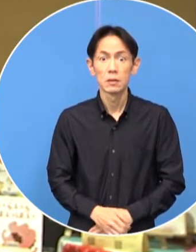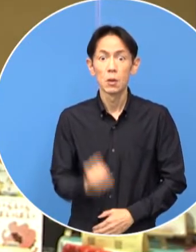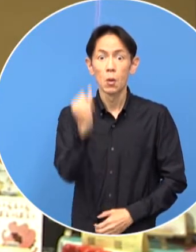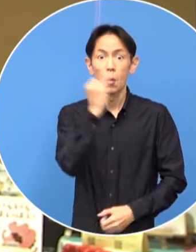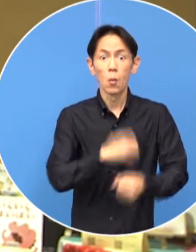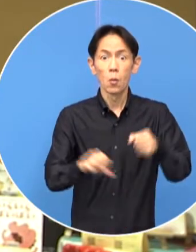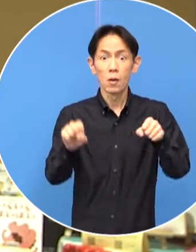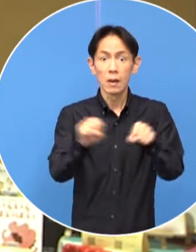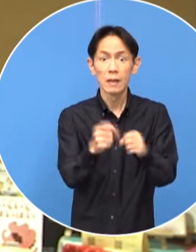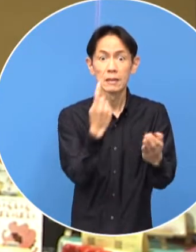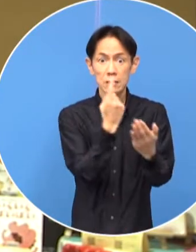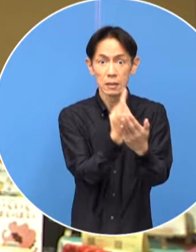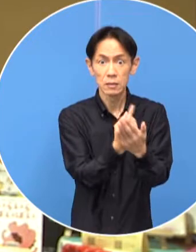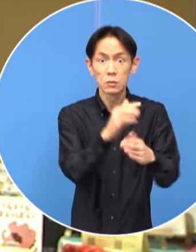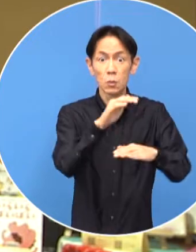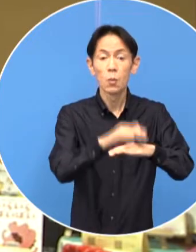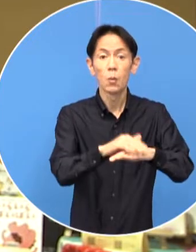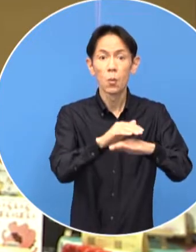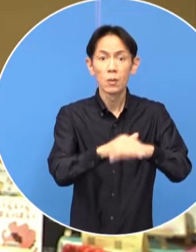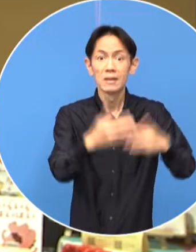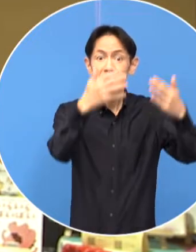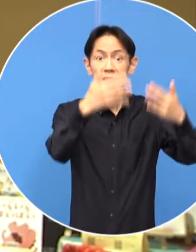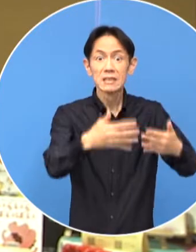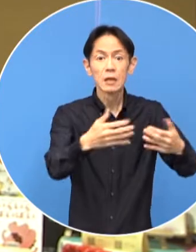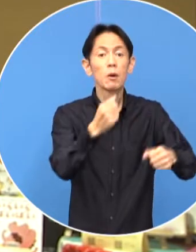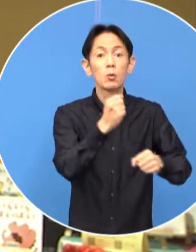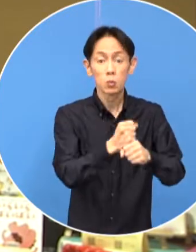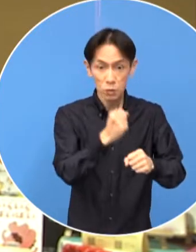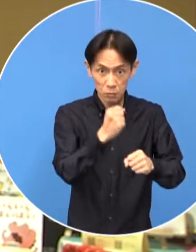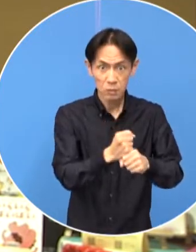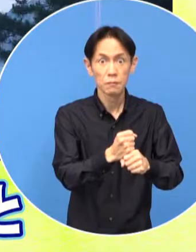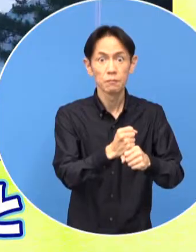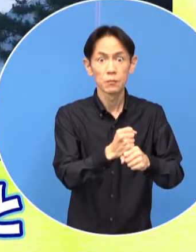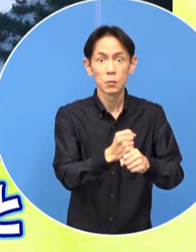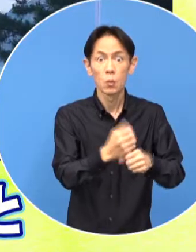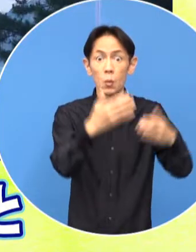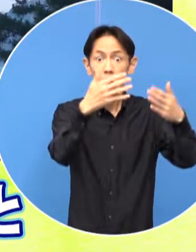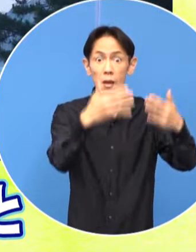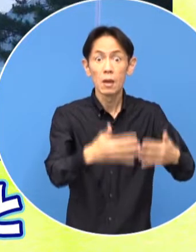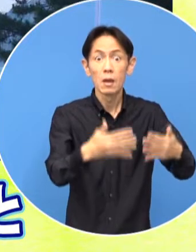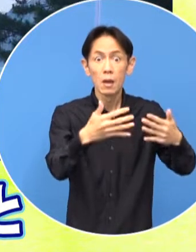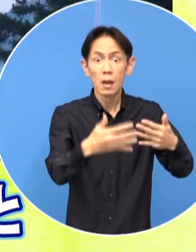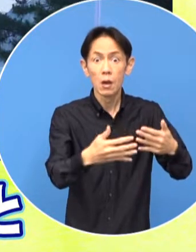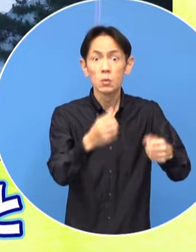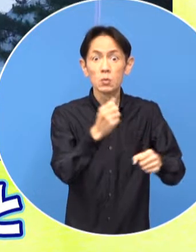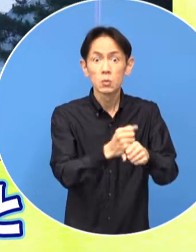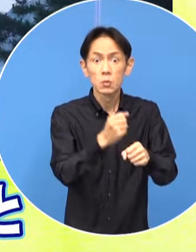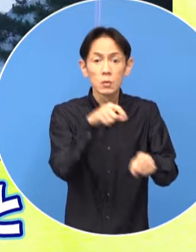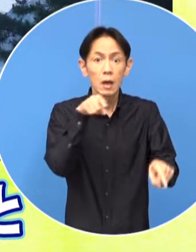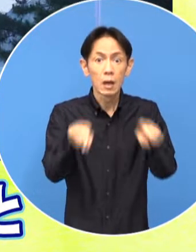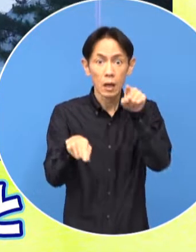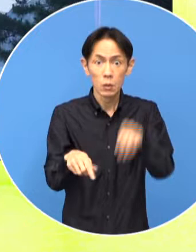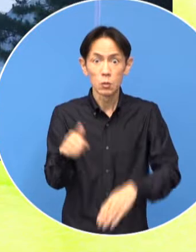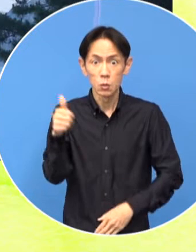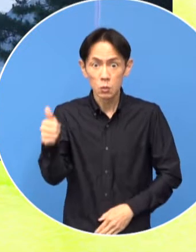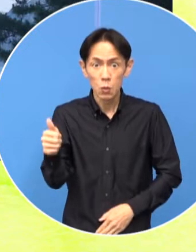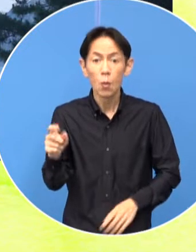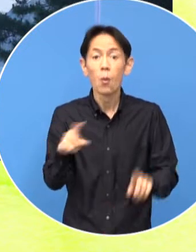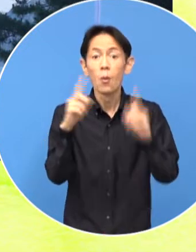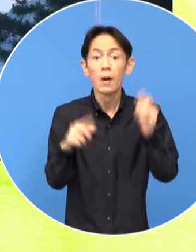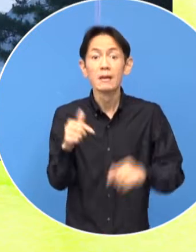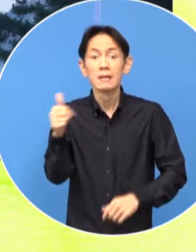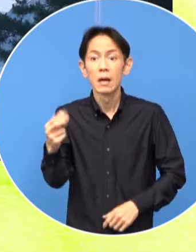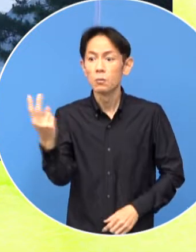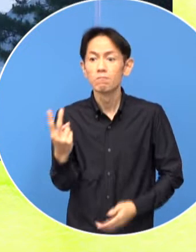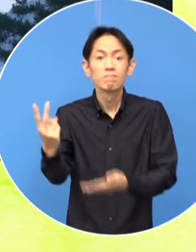オンラインで参加していただく感じでシネマを作ったんですけれども、その映画を作ってくださった監督と音楽家